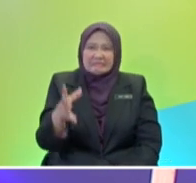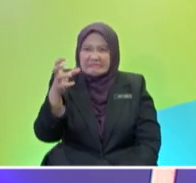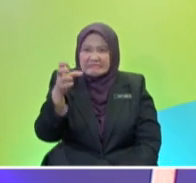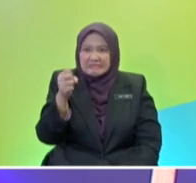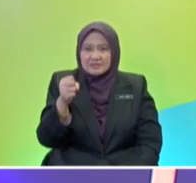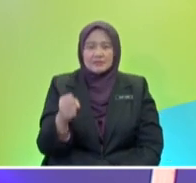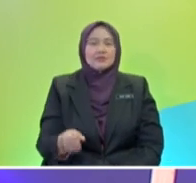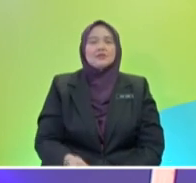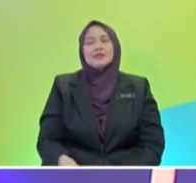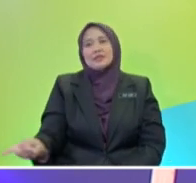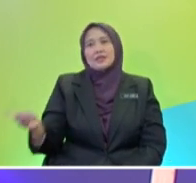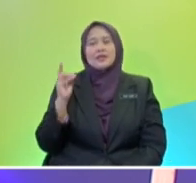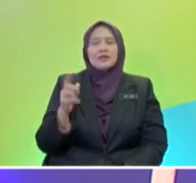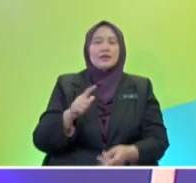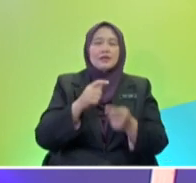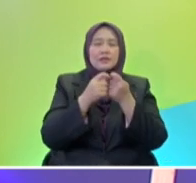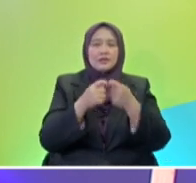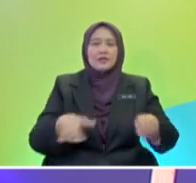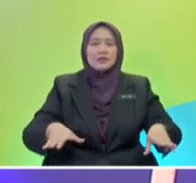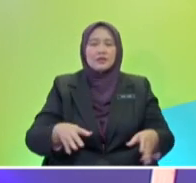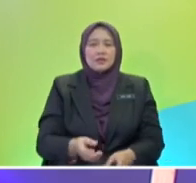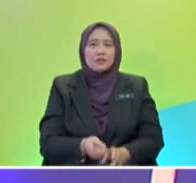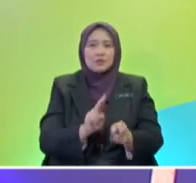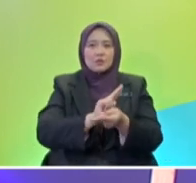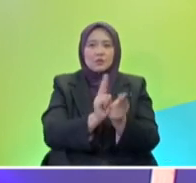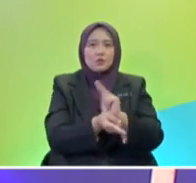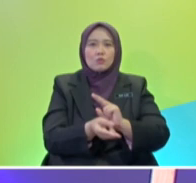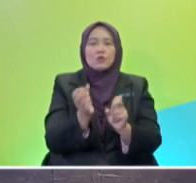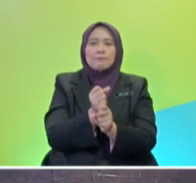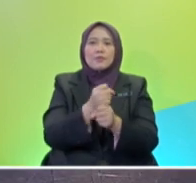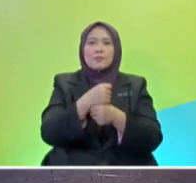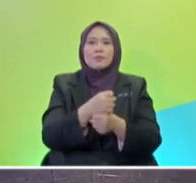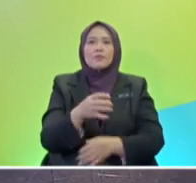telah mengubah bentuk botol ini